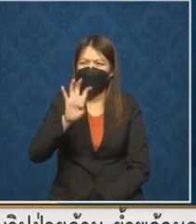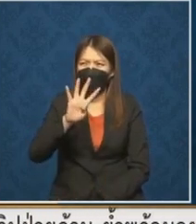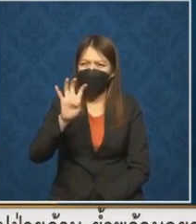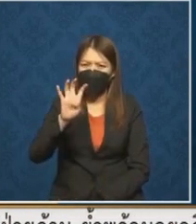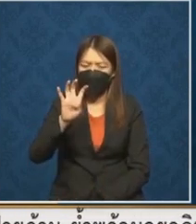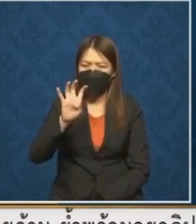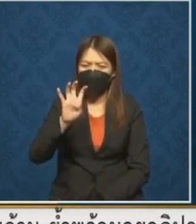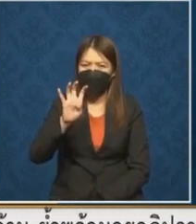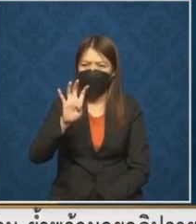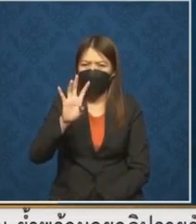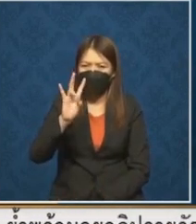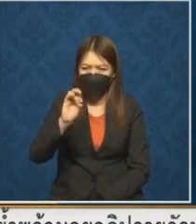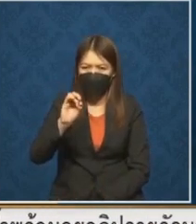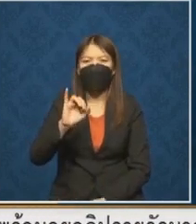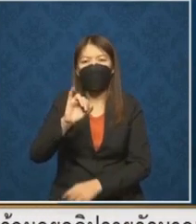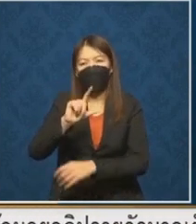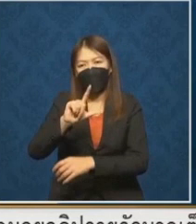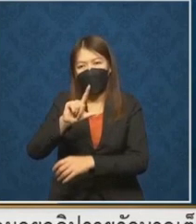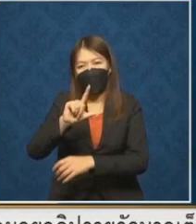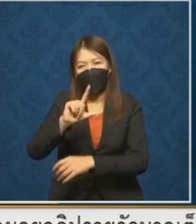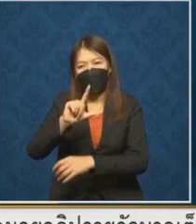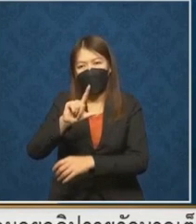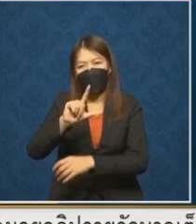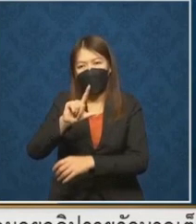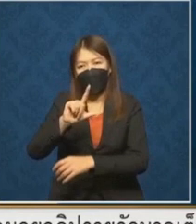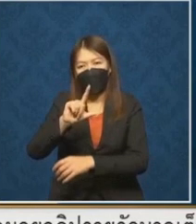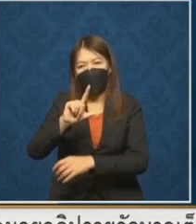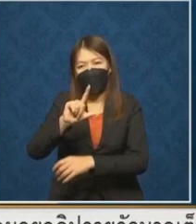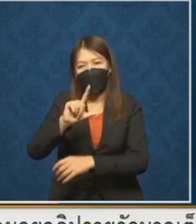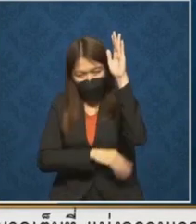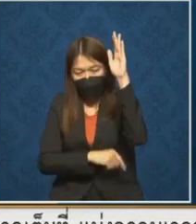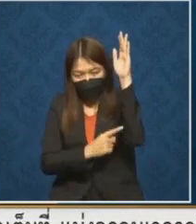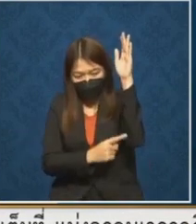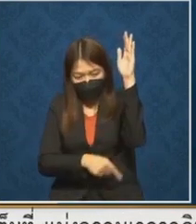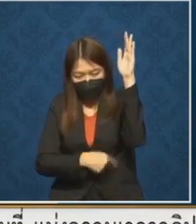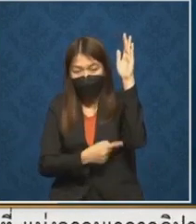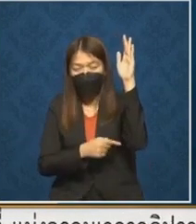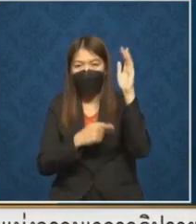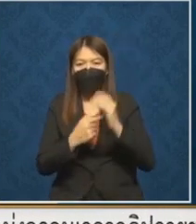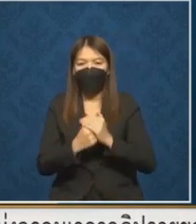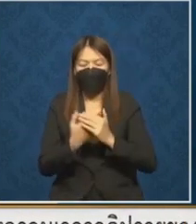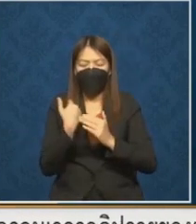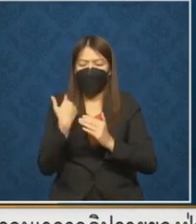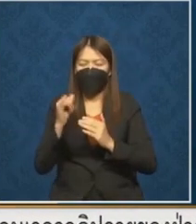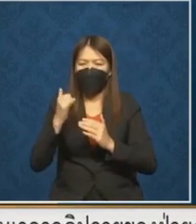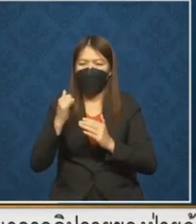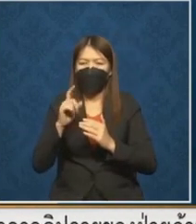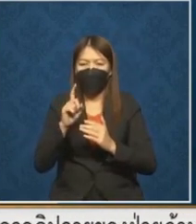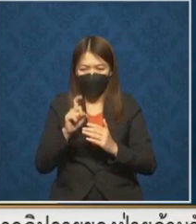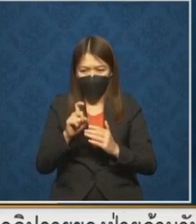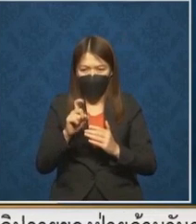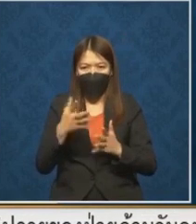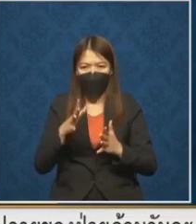70 ล hotnelที่ปกติตอนรับจะไมถึงเพระบางคนได้ตาย